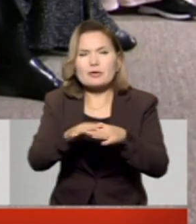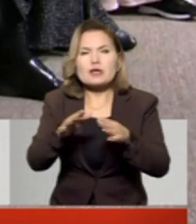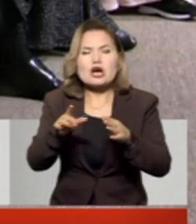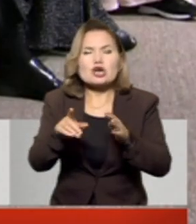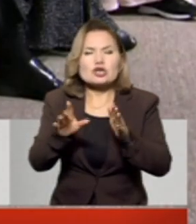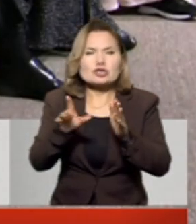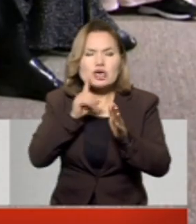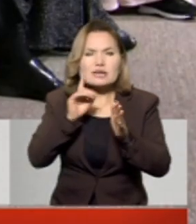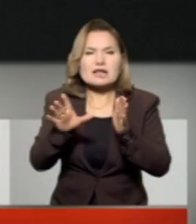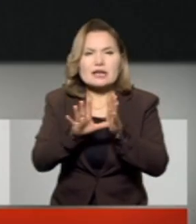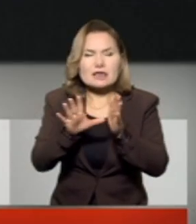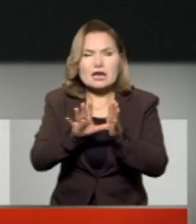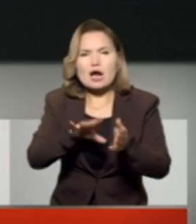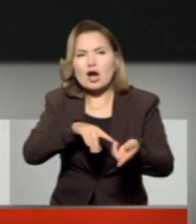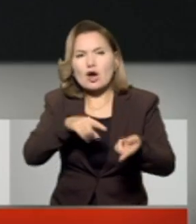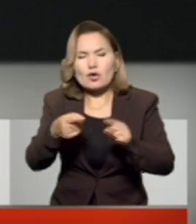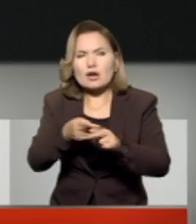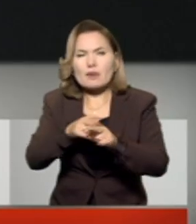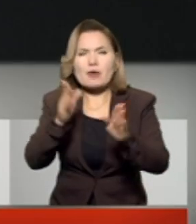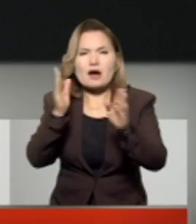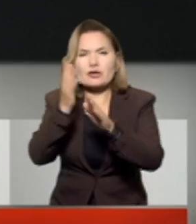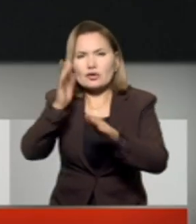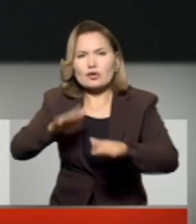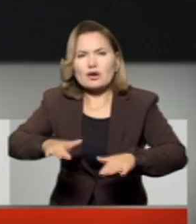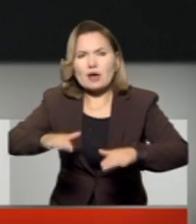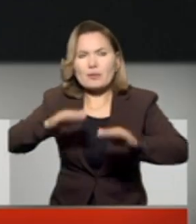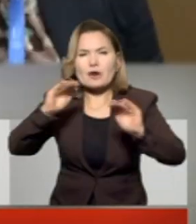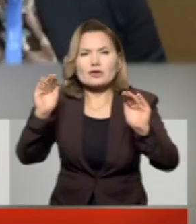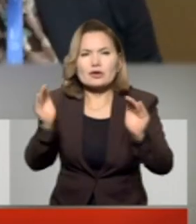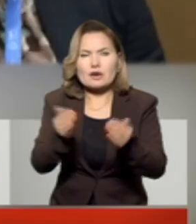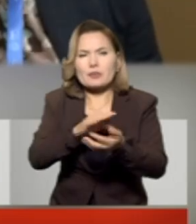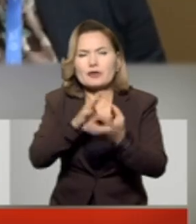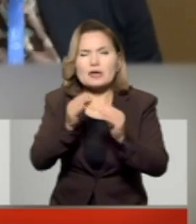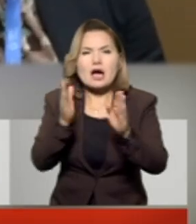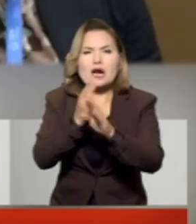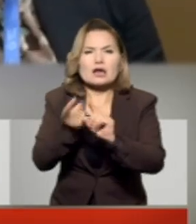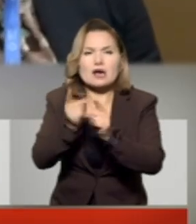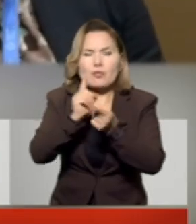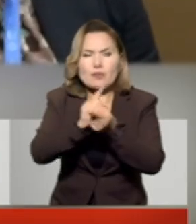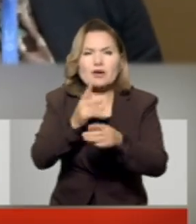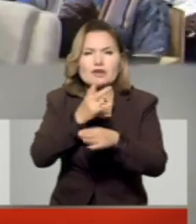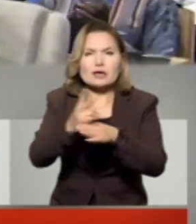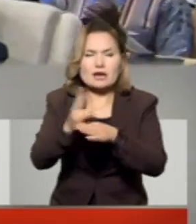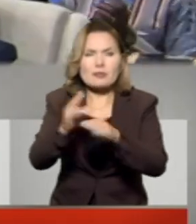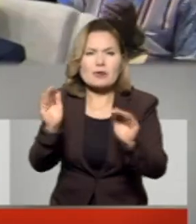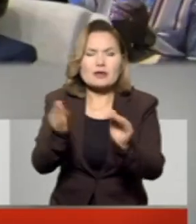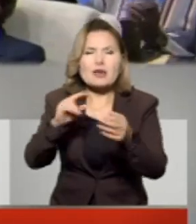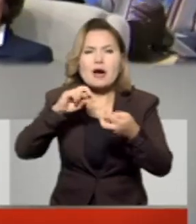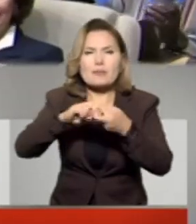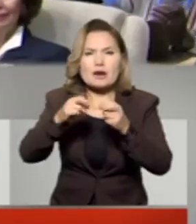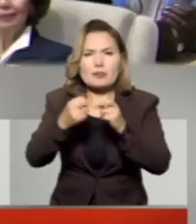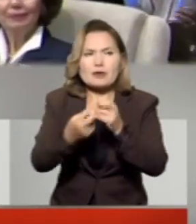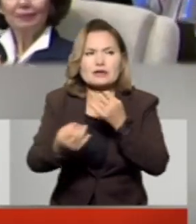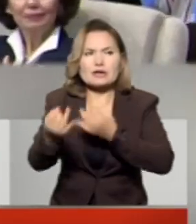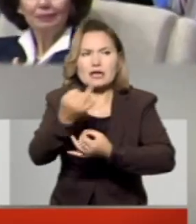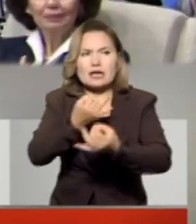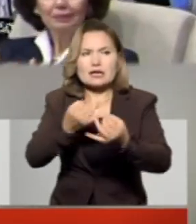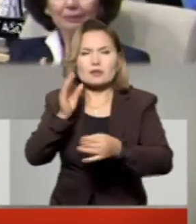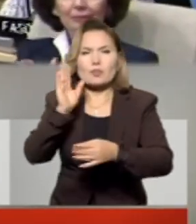энергияға көшу, атмосфераға тарайтын улы газ мөлшерін төмендету, климаттық өзгерістің зиянын азайту сияқты проблемалар